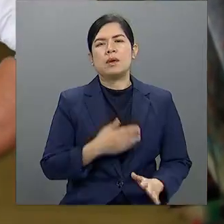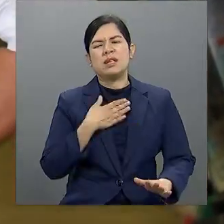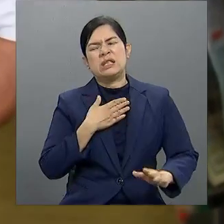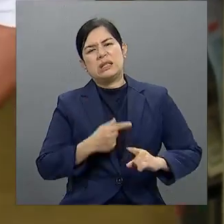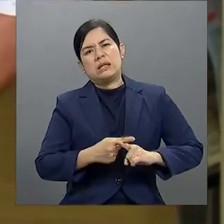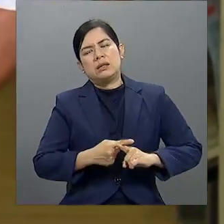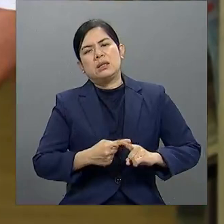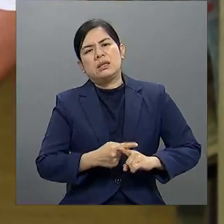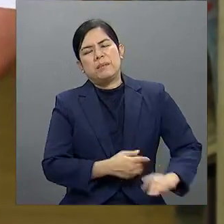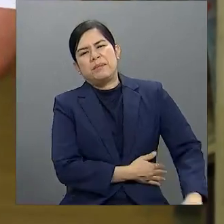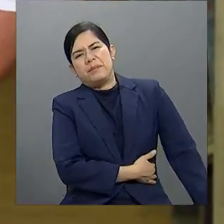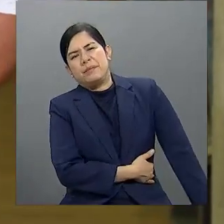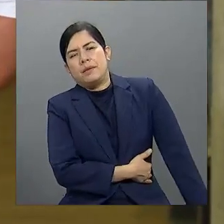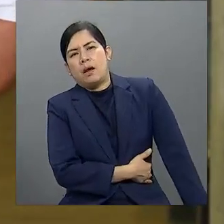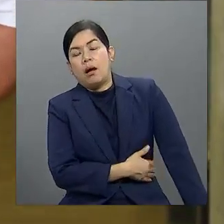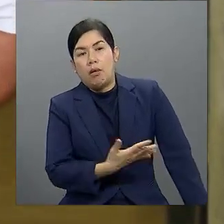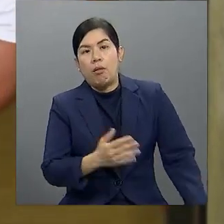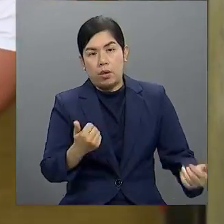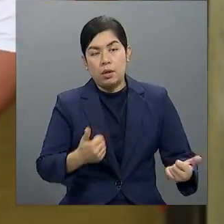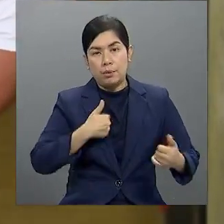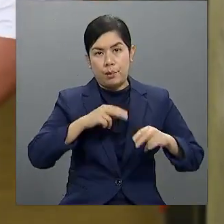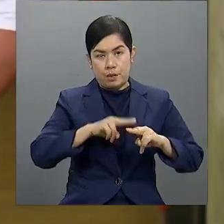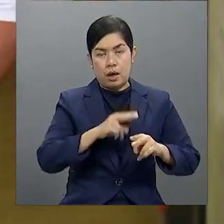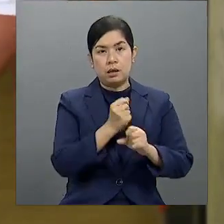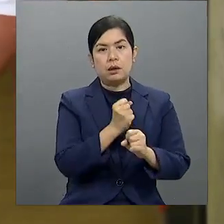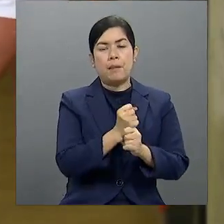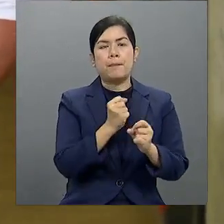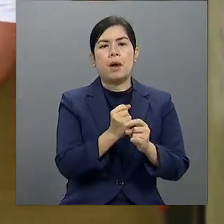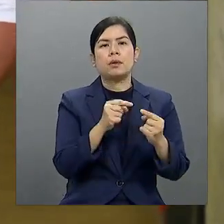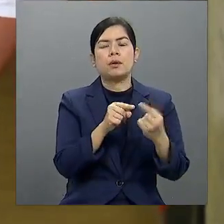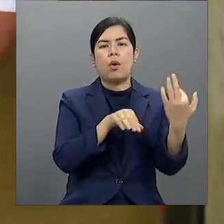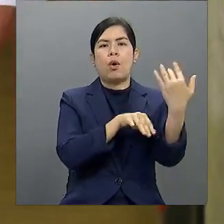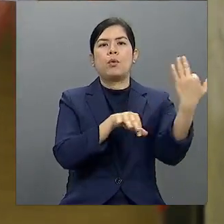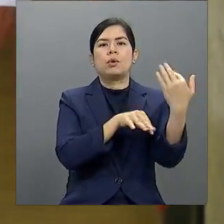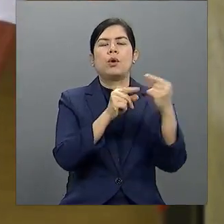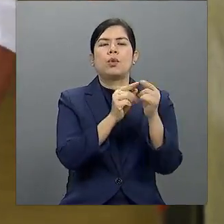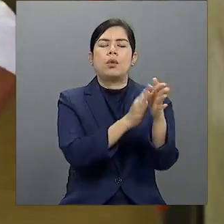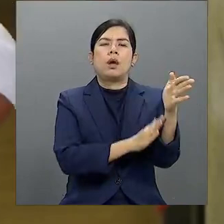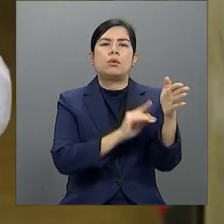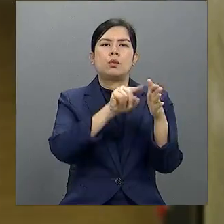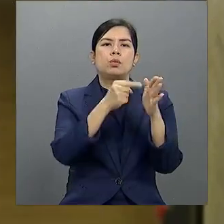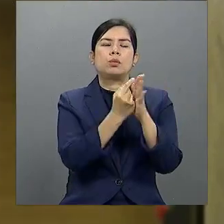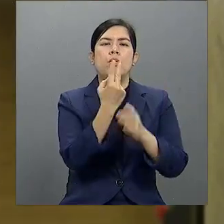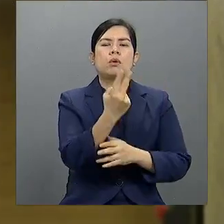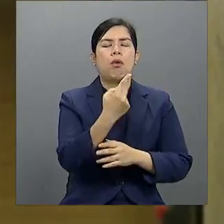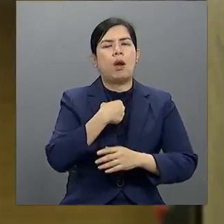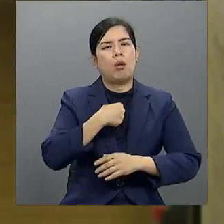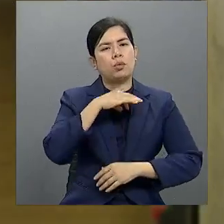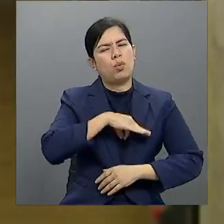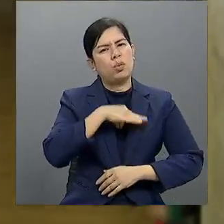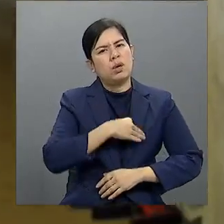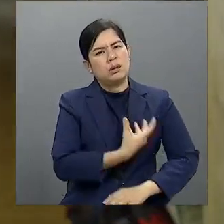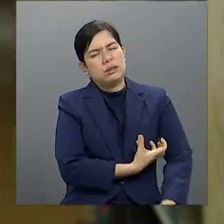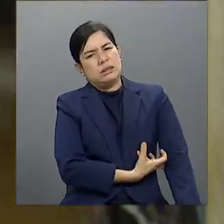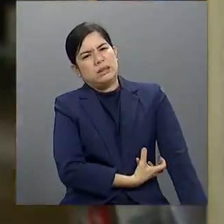โอ้ยคุณผู้ชมครับวันนี้ผมนั่งทำงานส่งอีเมลเนี่ย2ชั่วโมงเข้าไปแล้วนะครับสักพักหนึ่งกล้ามเนื้อรู้สึกว่ายึดตึงนะครับปฏิเสธไม่ได้เลยนะครับ